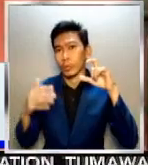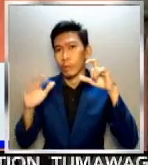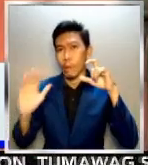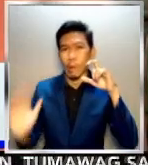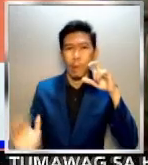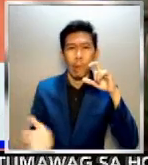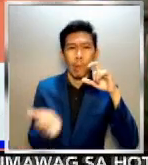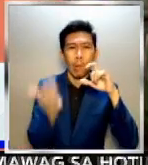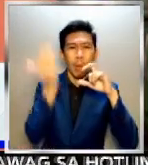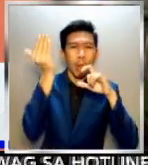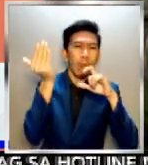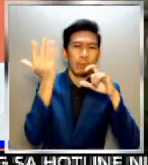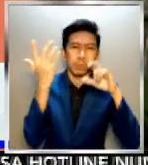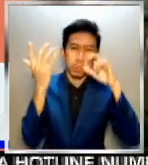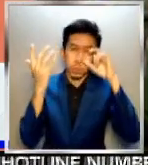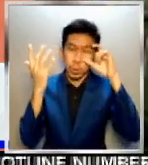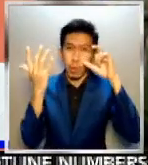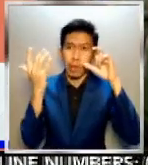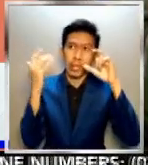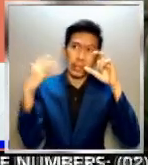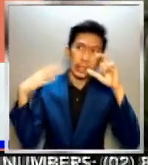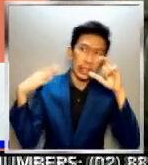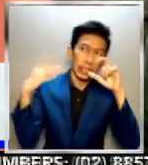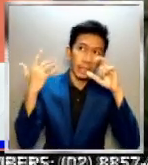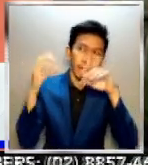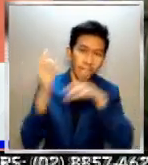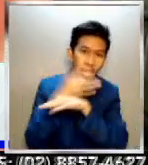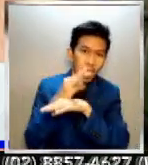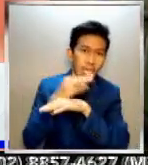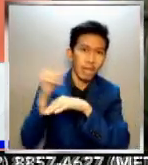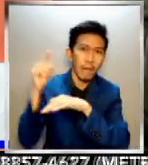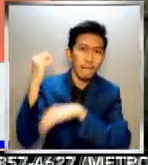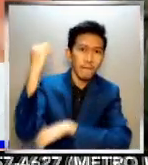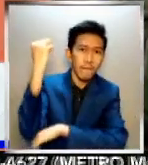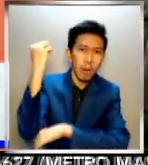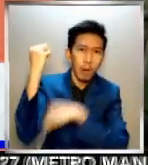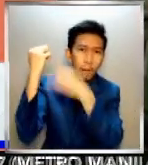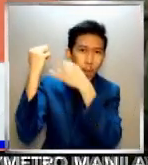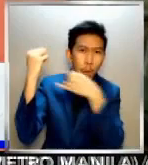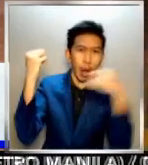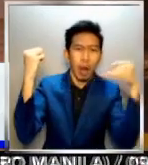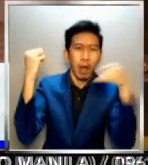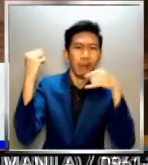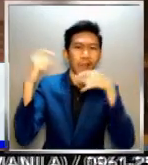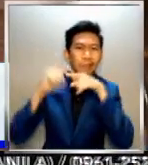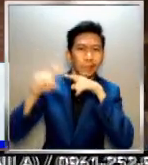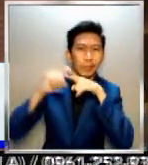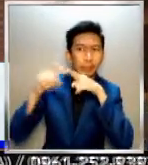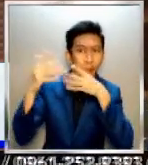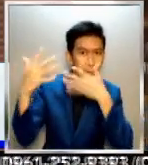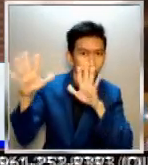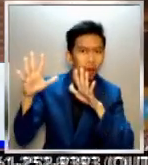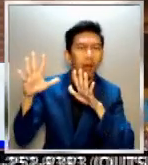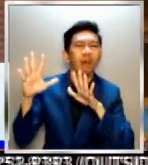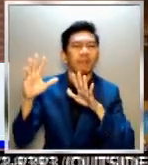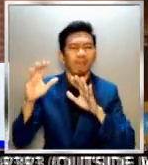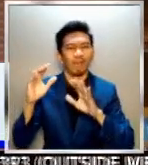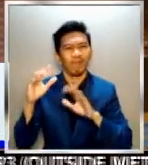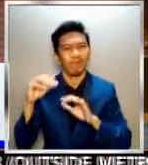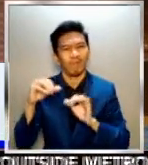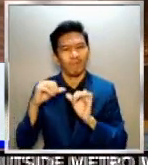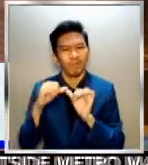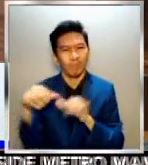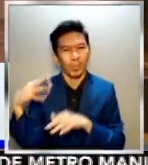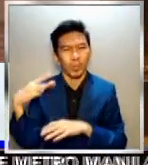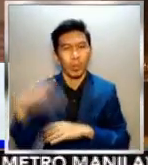hanggang maayos yung poste at yung supply ng kuryente. Pansamantalang pinutol ng Meralco ang